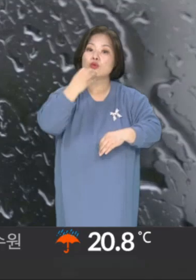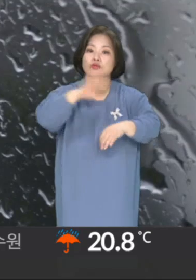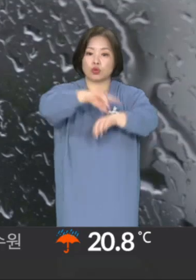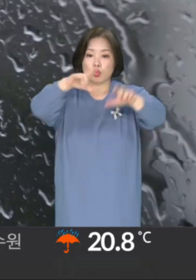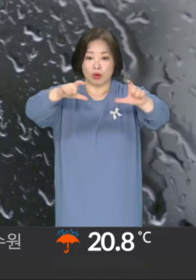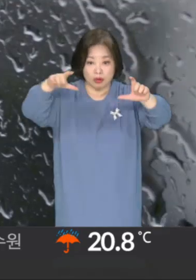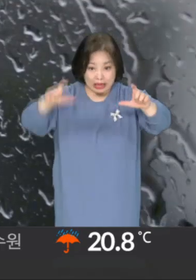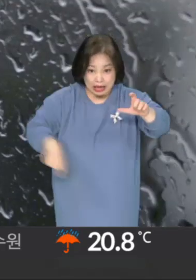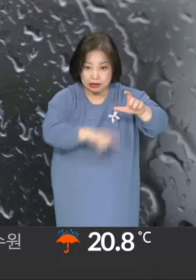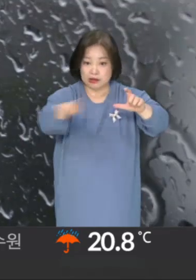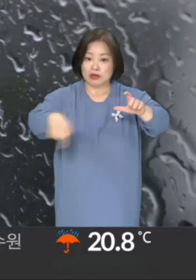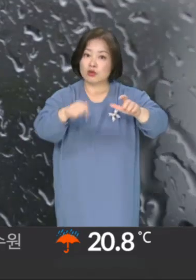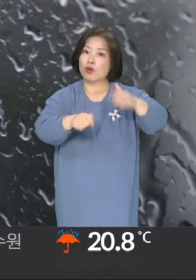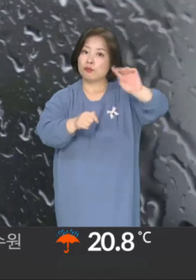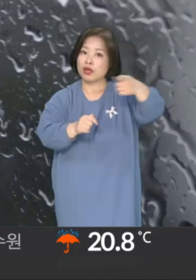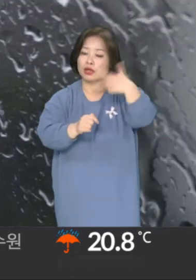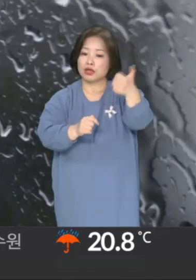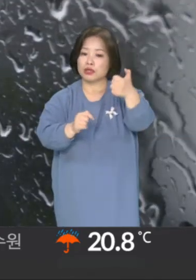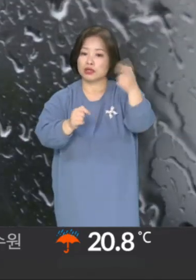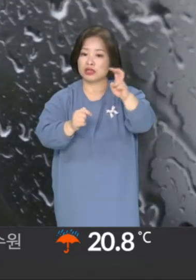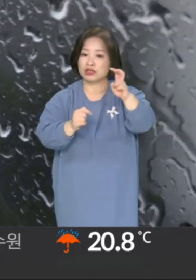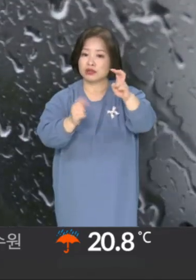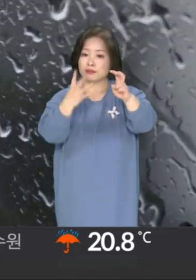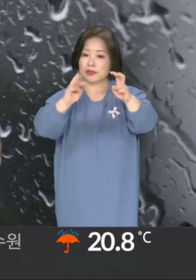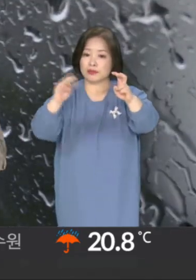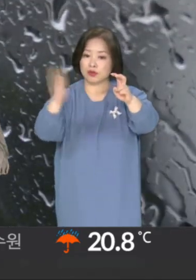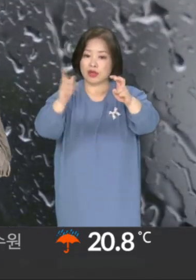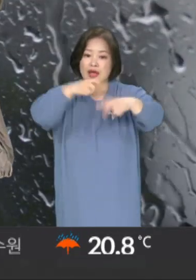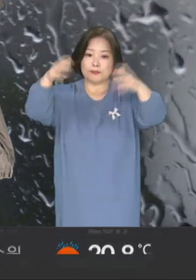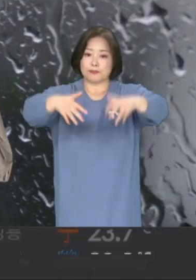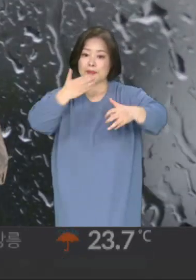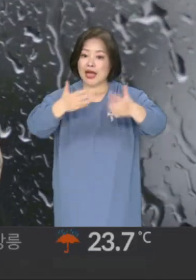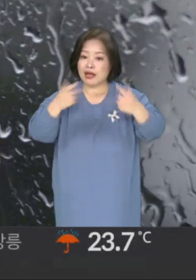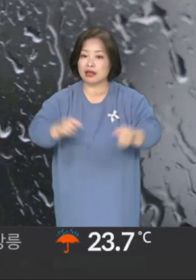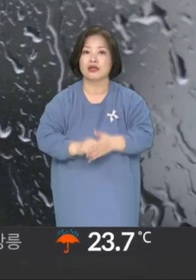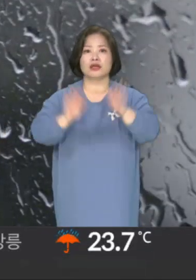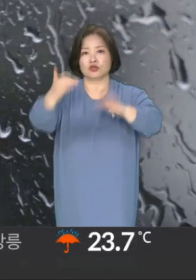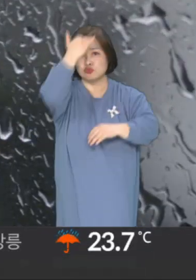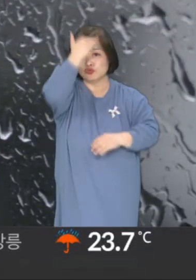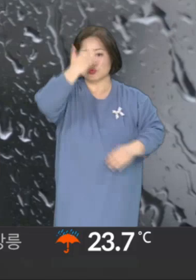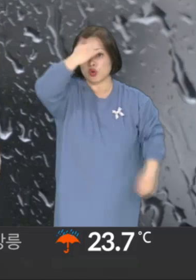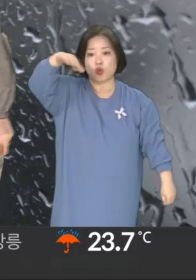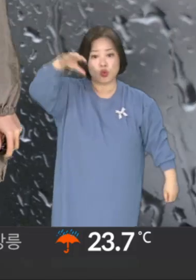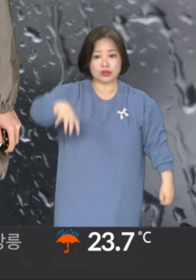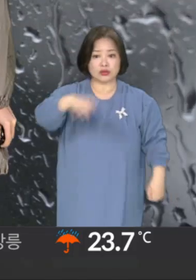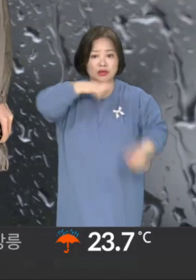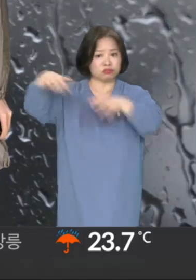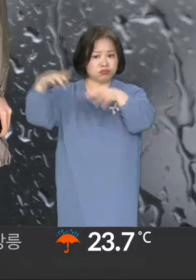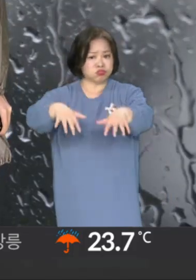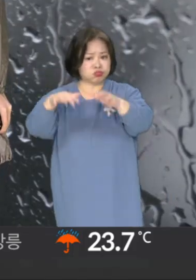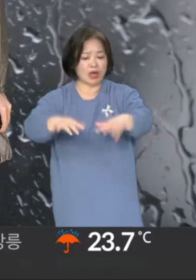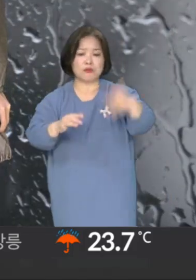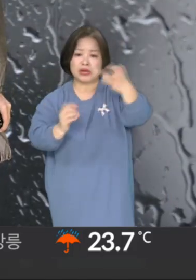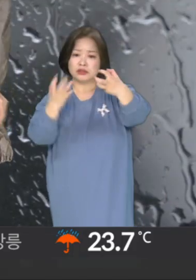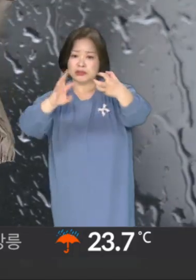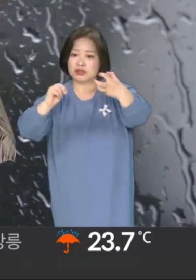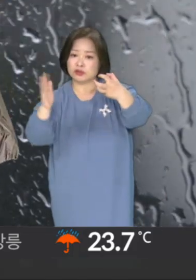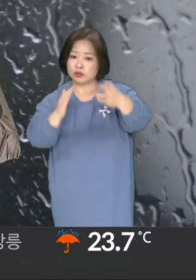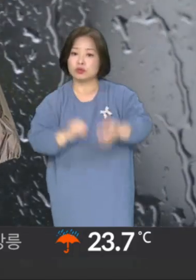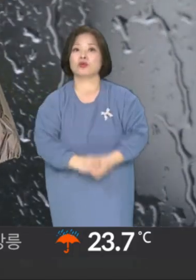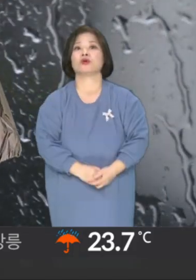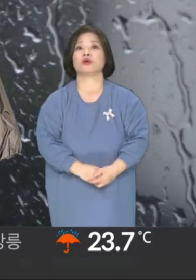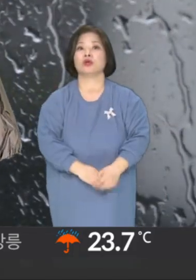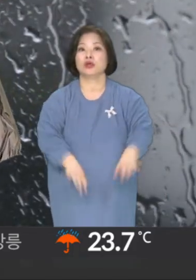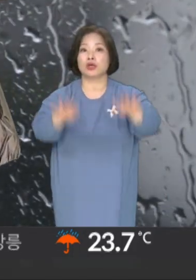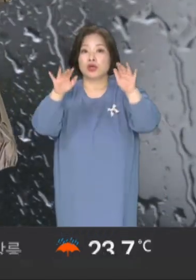수도권에도 많은 곳은 120mm 이상의 큰 비가 예상이 되고요 충청도에도 최대 80mm의 비가 더 내리겠습니다